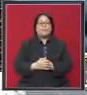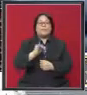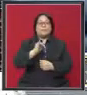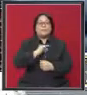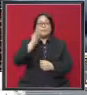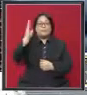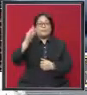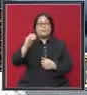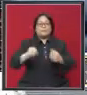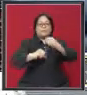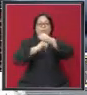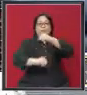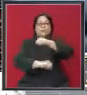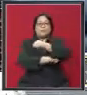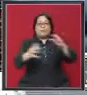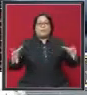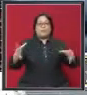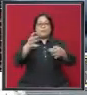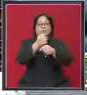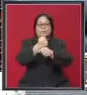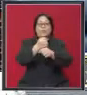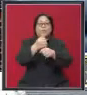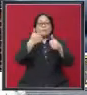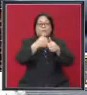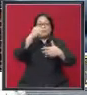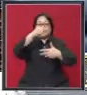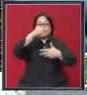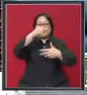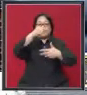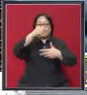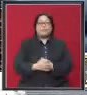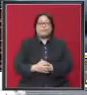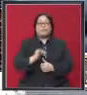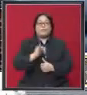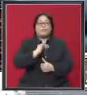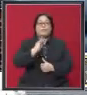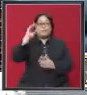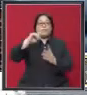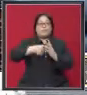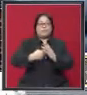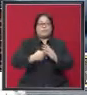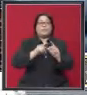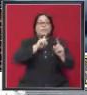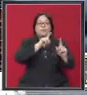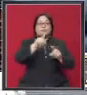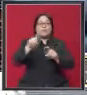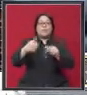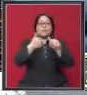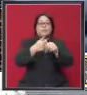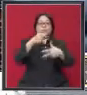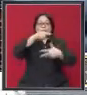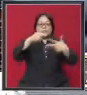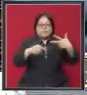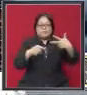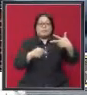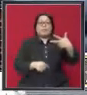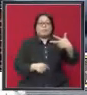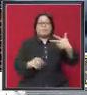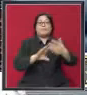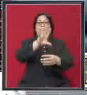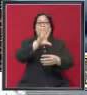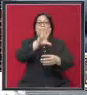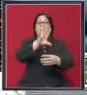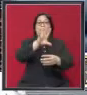saya akan menstrukturkan penggulungan seperti berikut. Saya akan bermula dengan menjawab soalan berdasarkan tiga perkara di atas